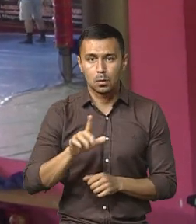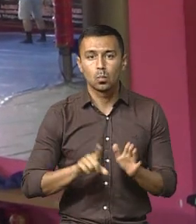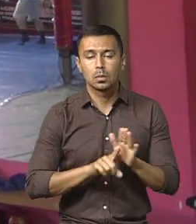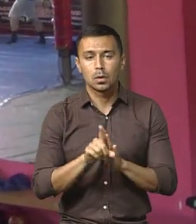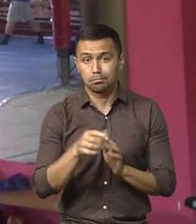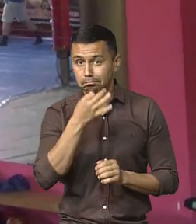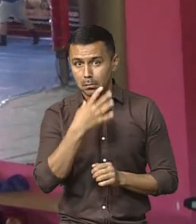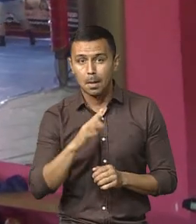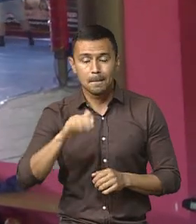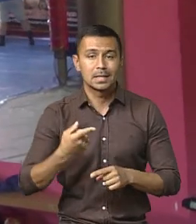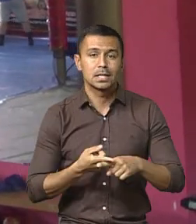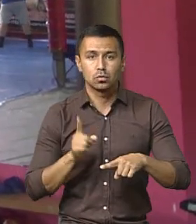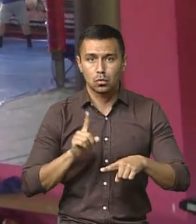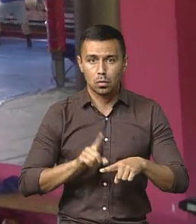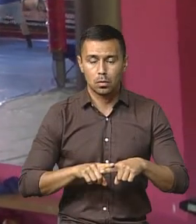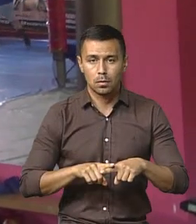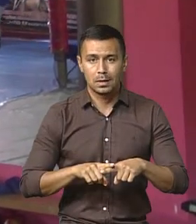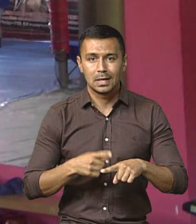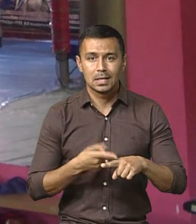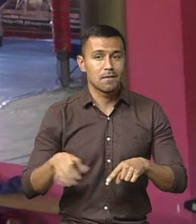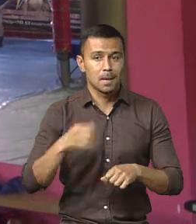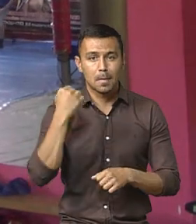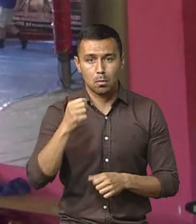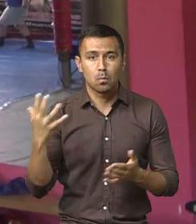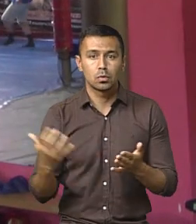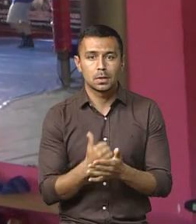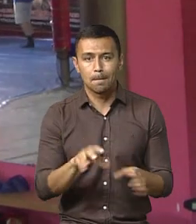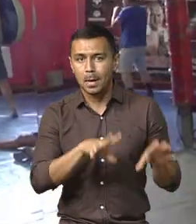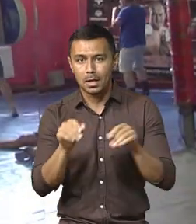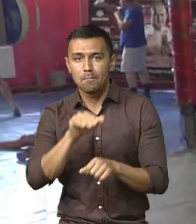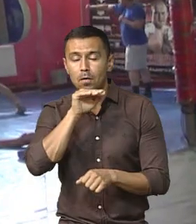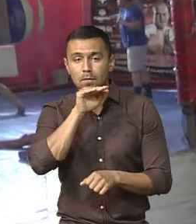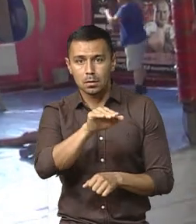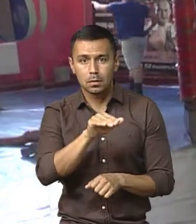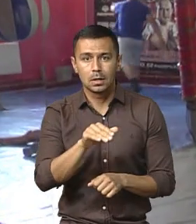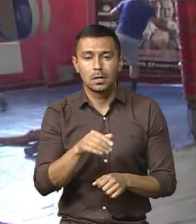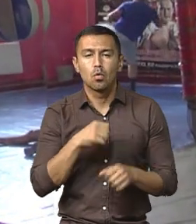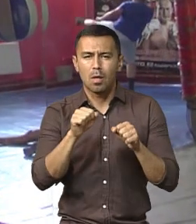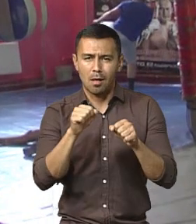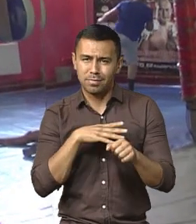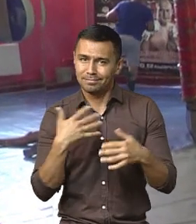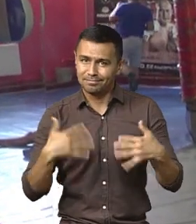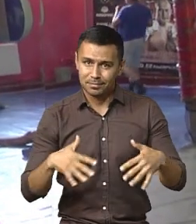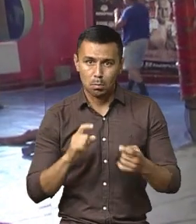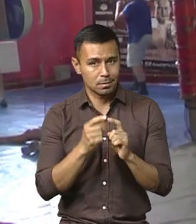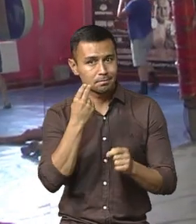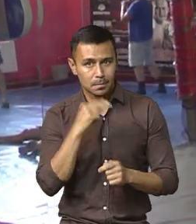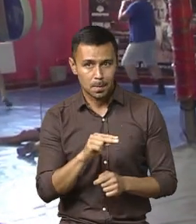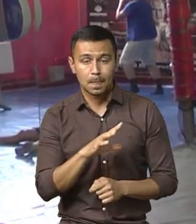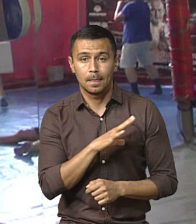Почалась тяга. І після цього, після цих всіх перемог, вийшло перейти в професіонали. Ударна техніка була слабша за боротьбу, ну